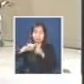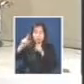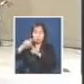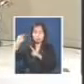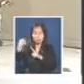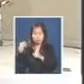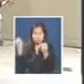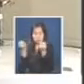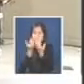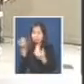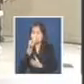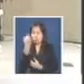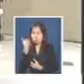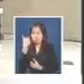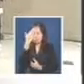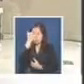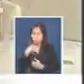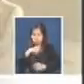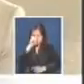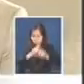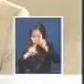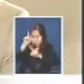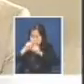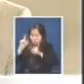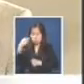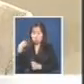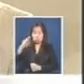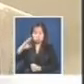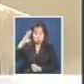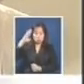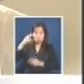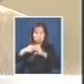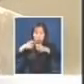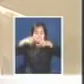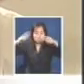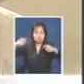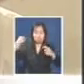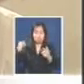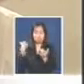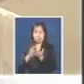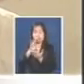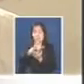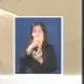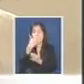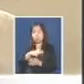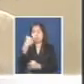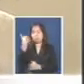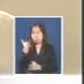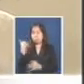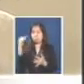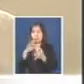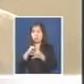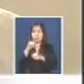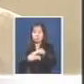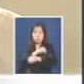ากเพราะว่าเท่าที่เราสำรวจเนี่ยบริษัทใหญ่เองเนี่ยก็ได้จ่ายไปบางที่ก็มากกว่านั้นแล้วนะคะสำหรับแรงงานที่มีฝี